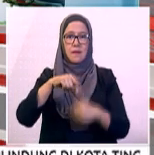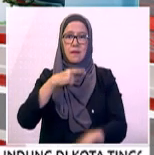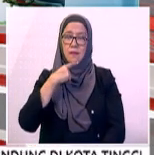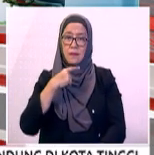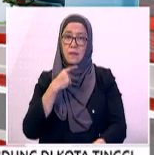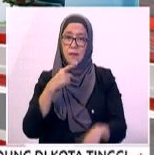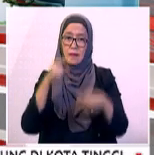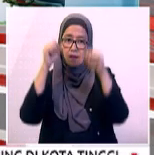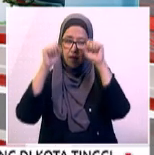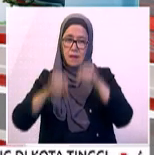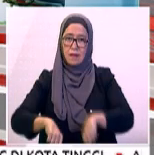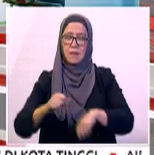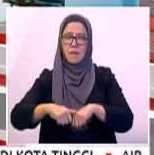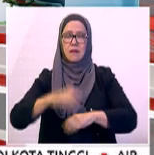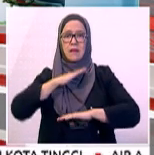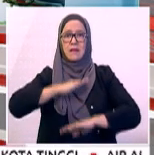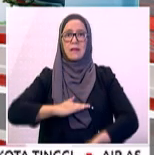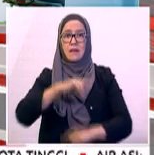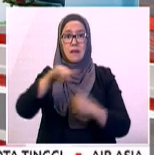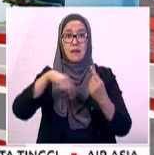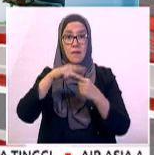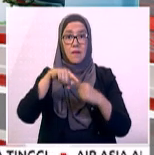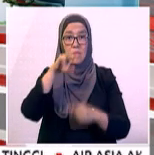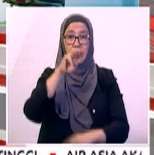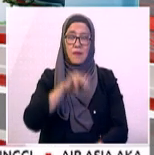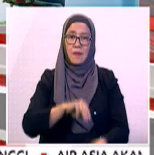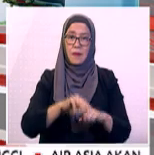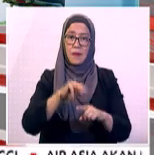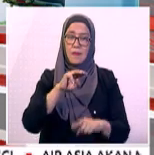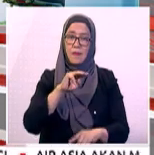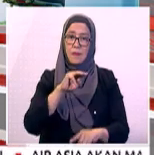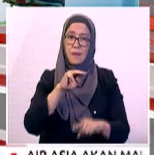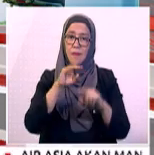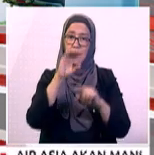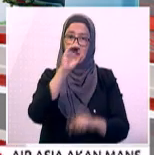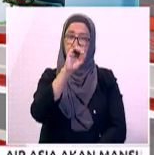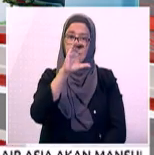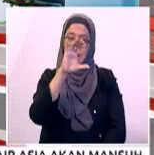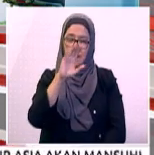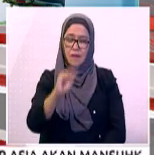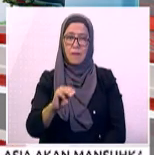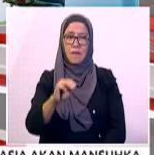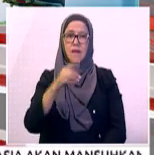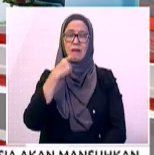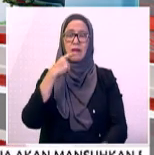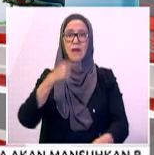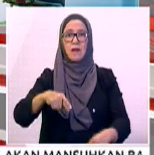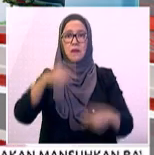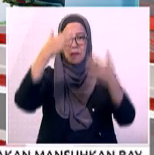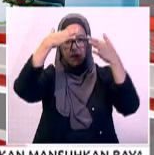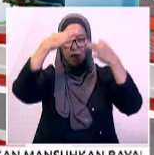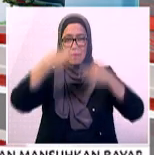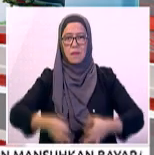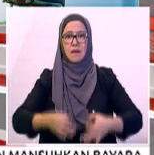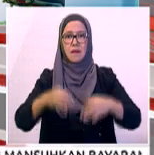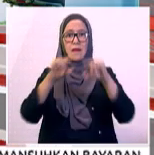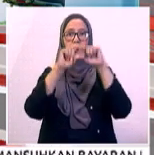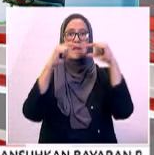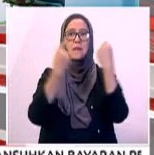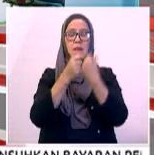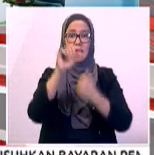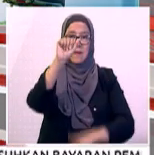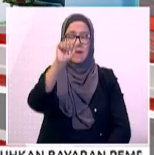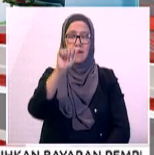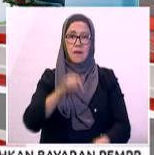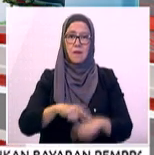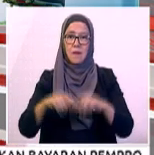apabila Majlis Olimpik Malaysia memutuskan untuk disenaraikan dalam kategori A. Jelas pengurus pasukan Datuk Subhan Kamal, kali